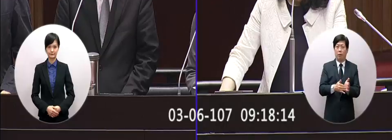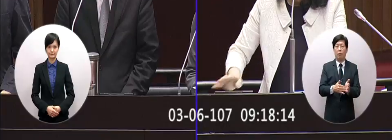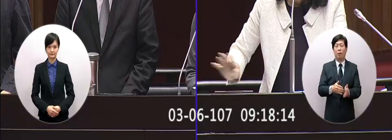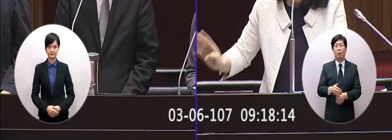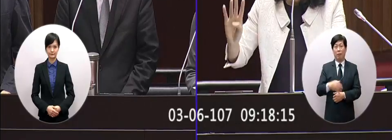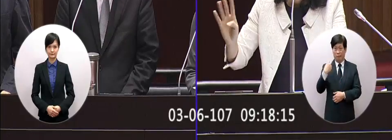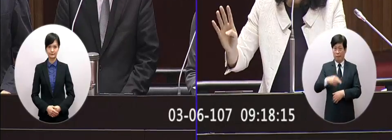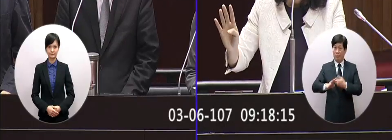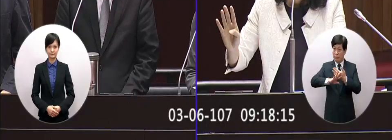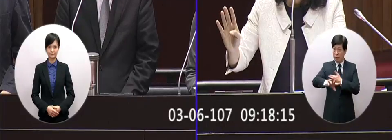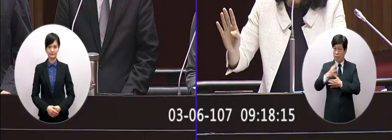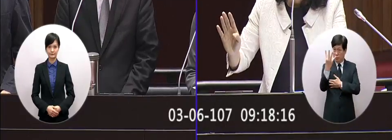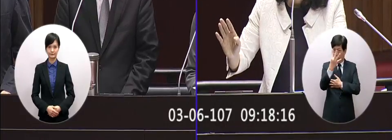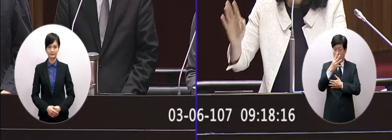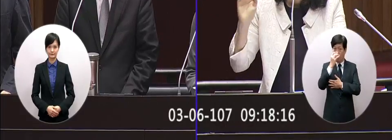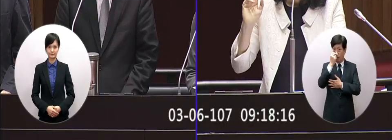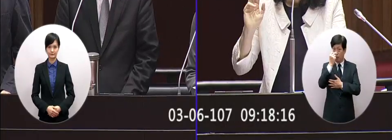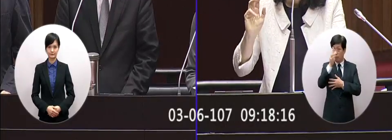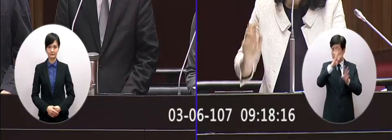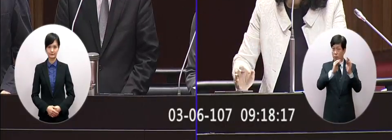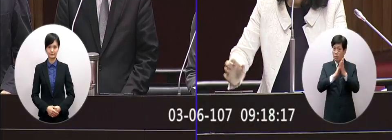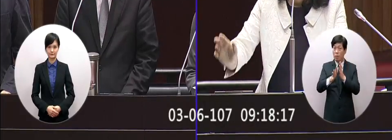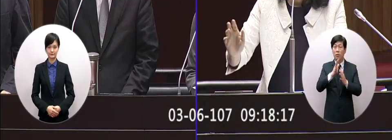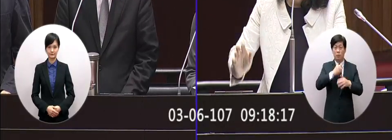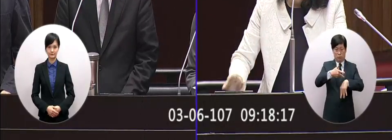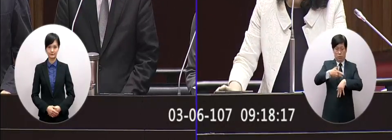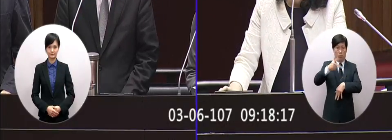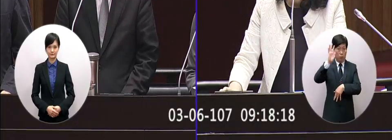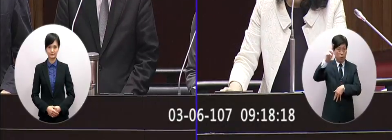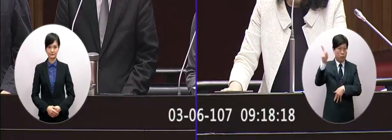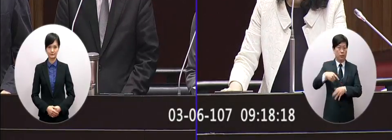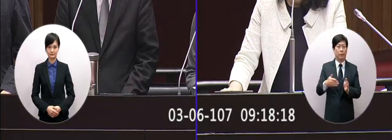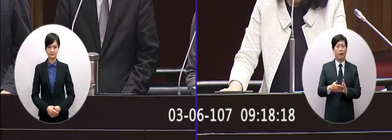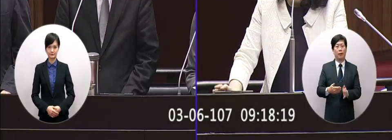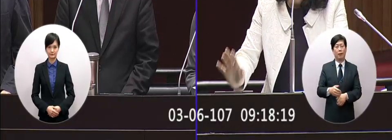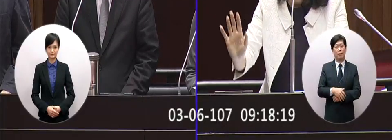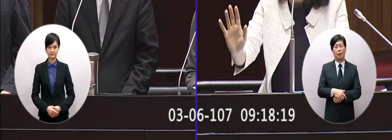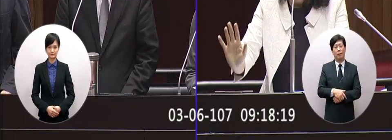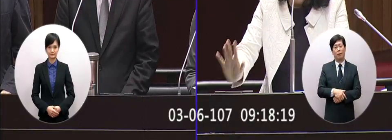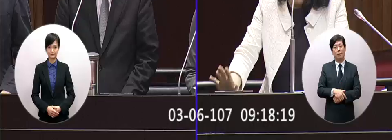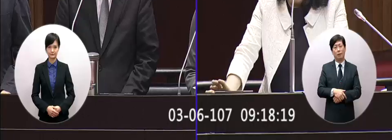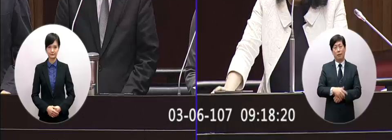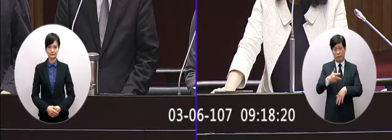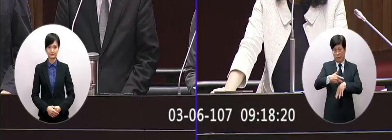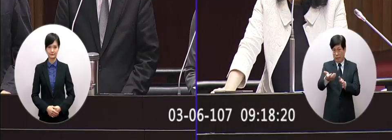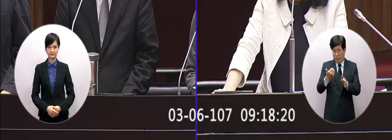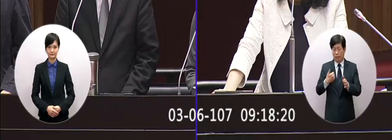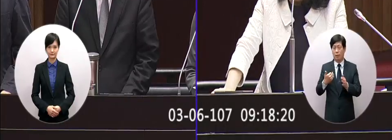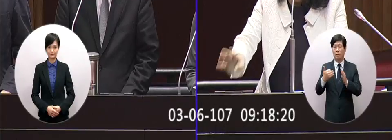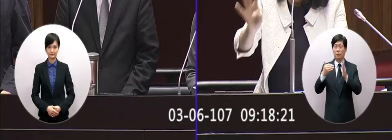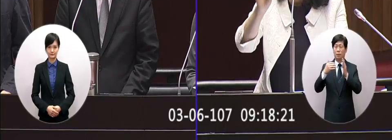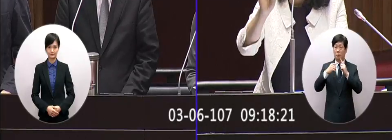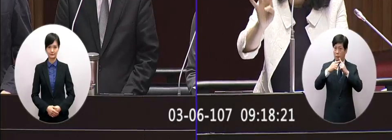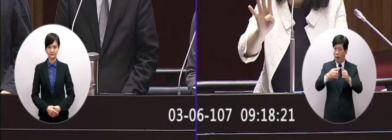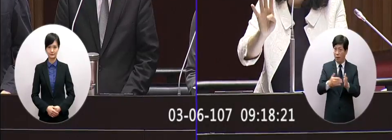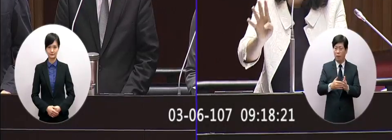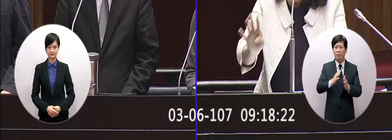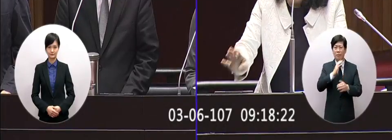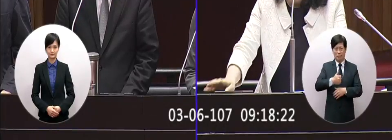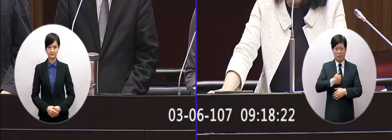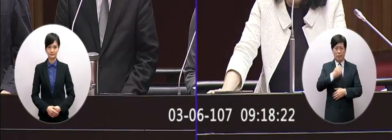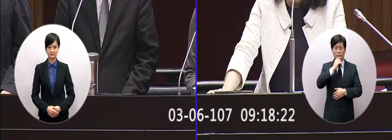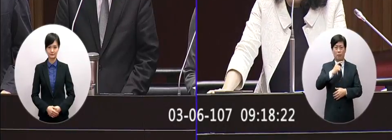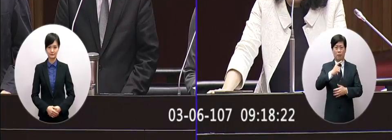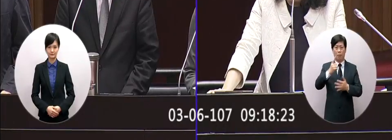外其他的4队的特搜队是7点以后才到，好，7点以前才到。所以在其实在真空